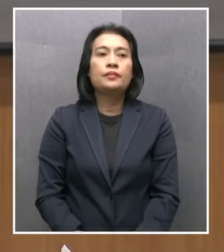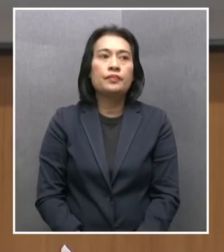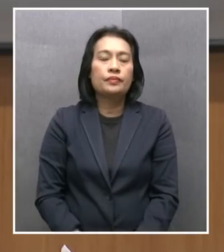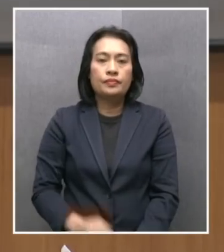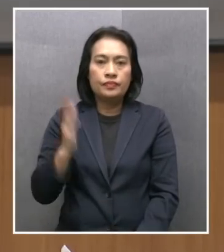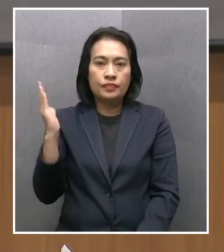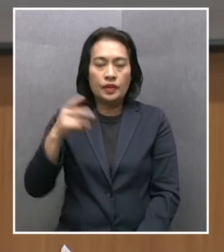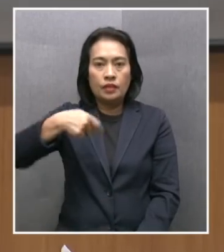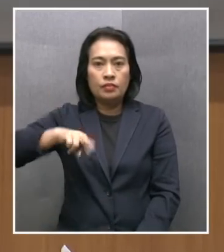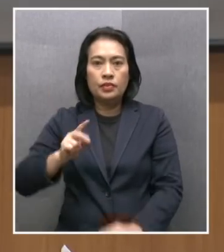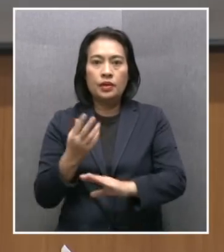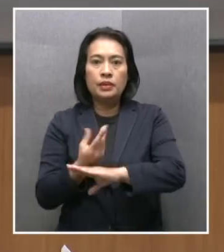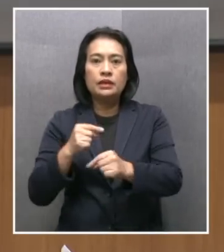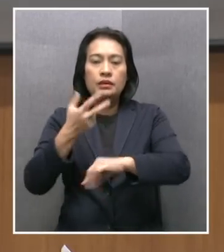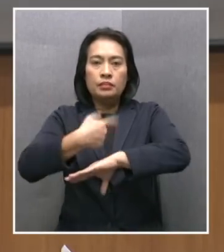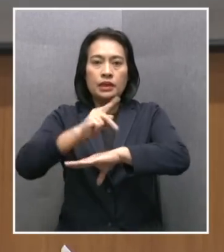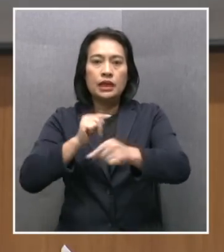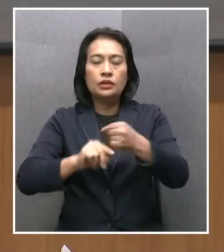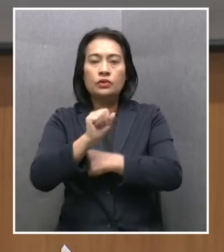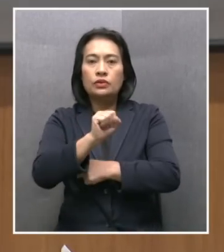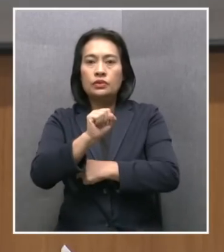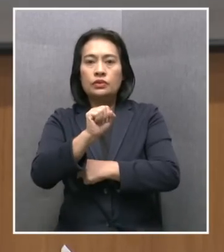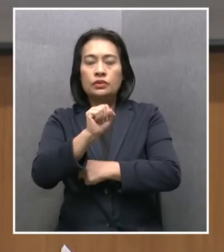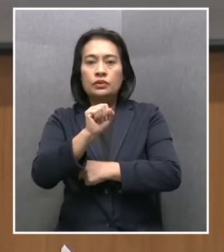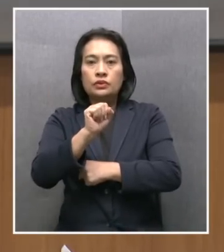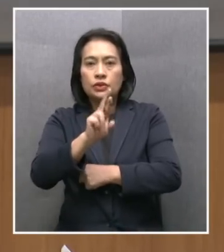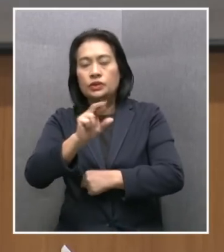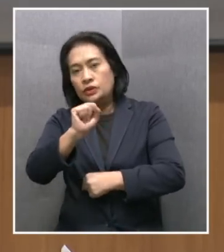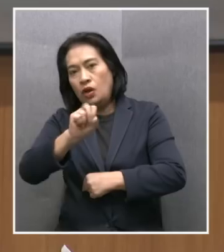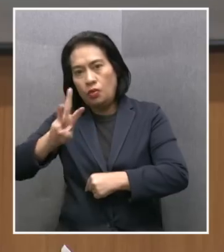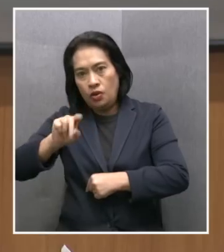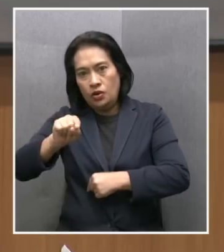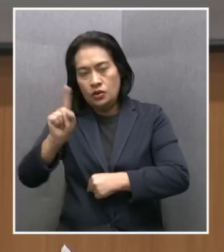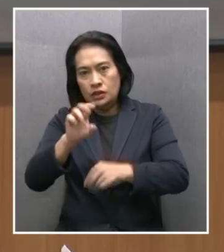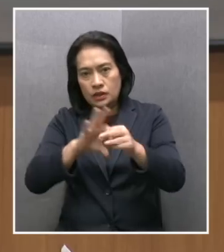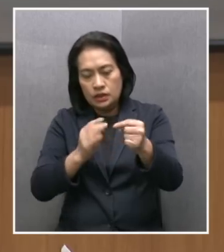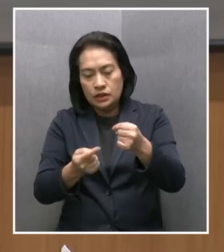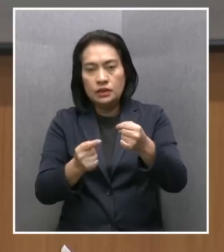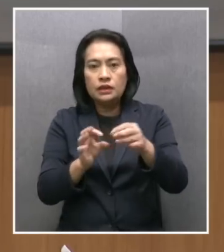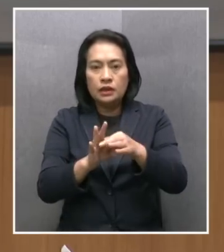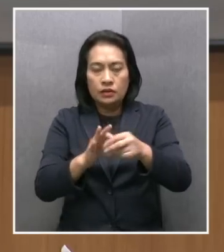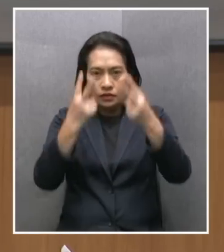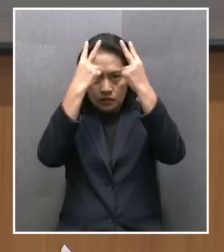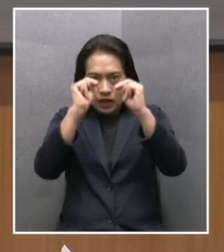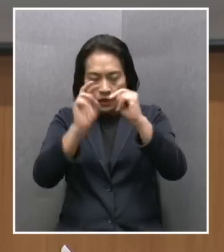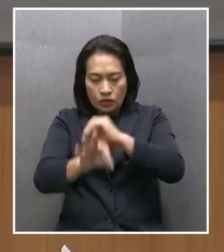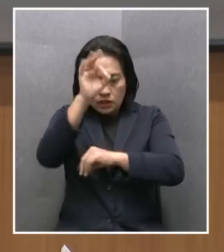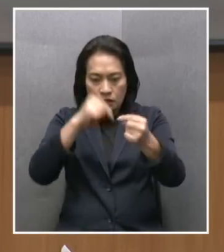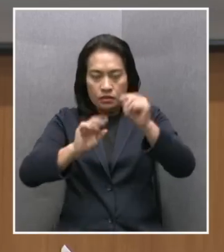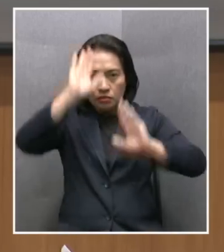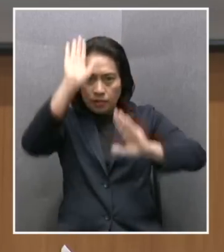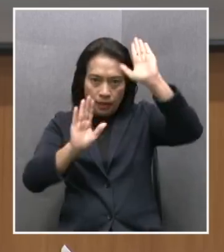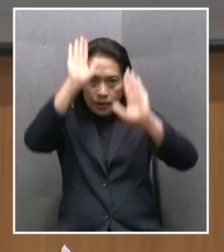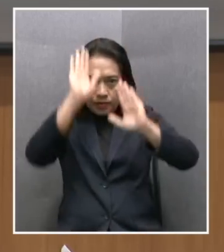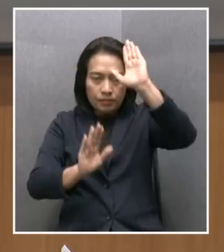เพชรวิชิตชนชัยประธานวุฒิสภาระบุถึงท่าทีของสมาชิกวุฒิสภาในการโหวตเลือกนายกรัฐมนตรีโดยยืน